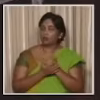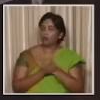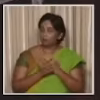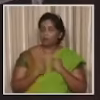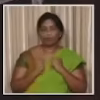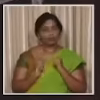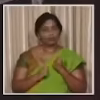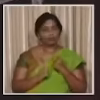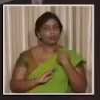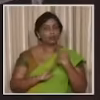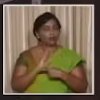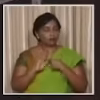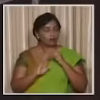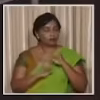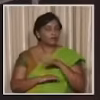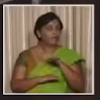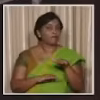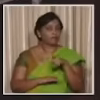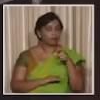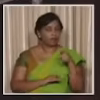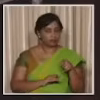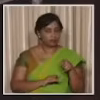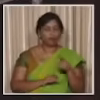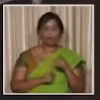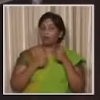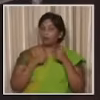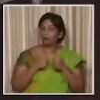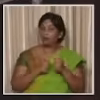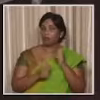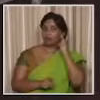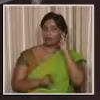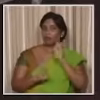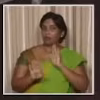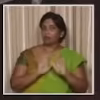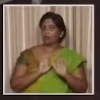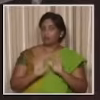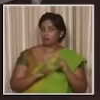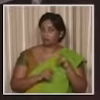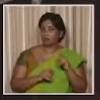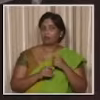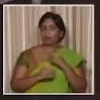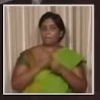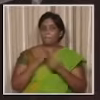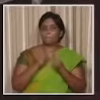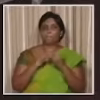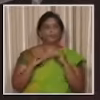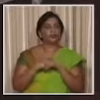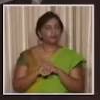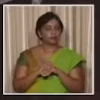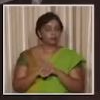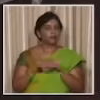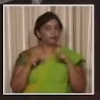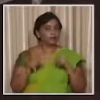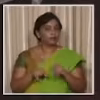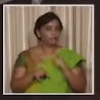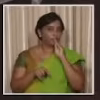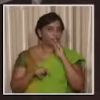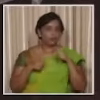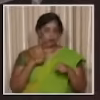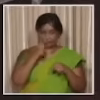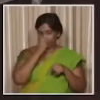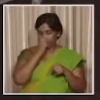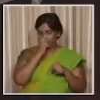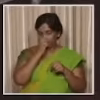කරා රටේ තියෙන ඉඩම් ටික හරියට කළමනාකරලා ඒක ආයෝජනය කරන්න කියලා දැන් අපි ගත්තොත් මේ